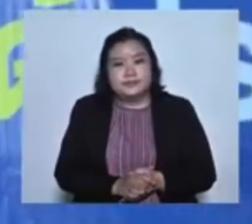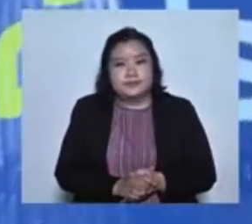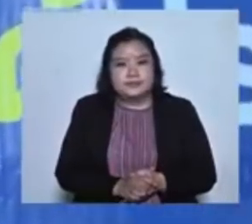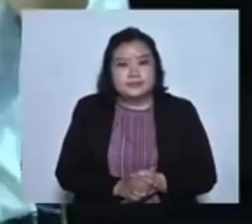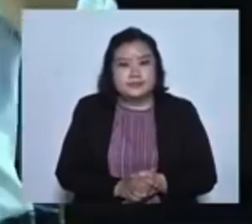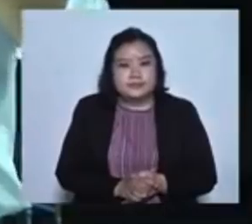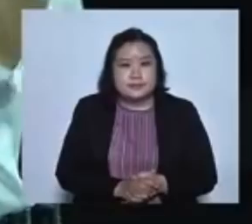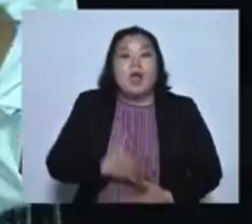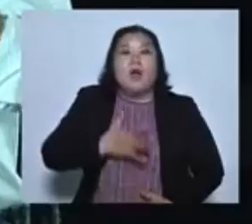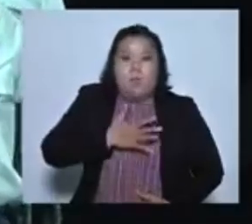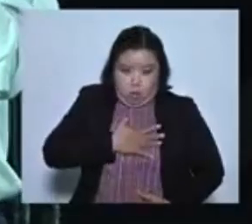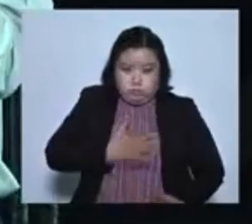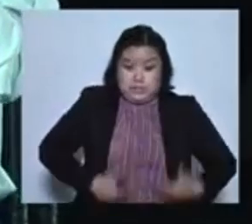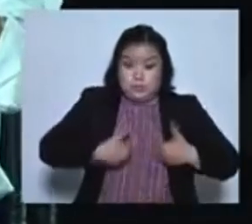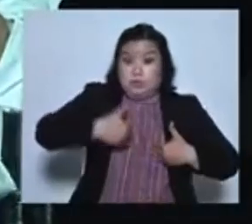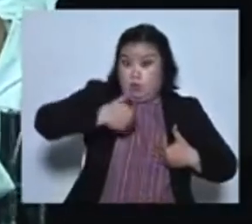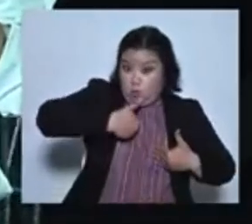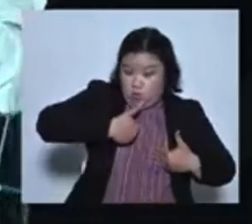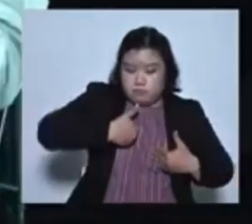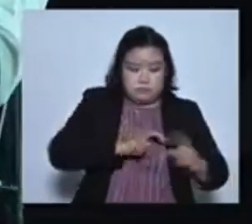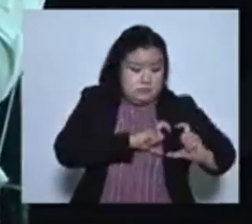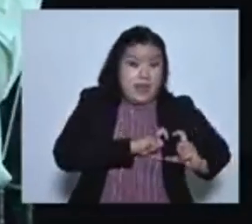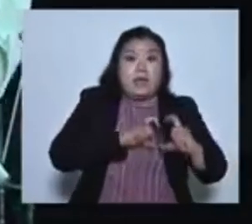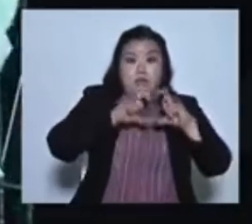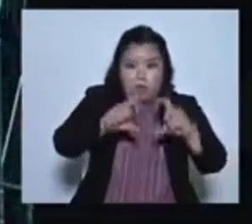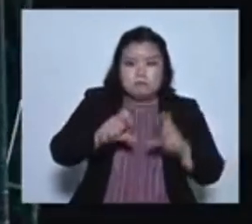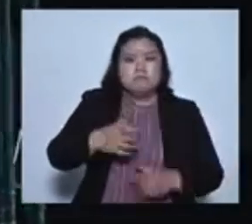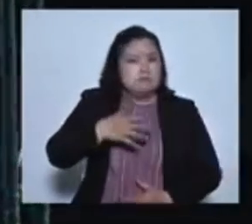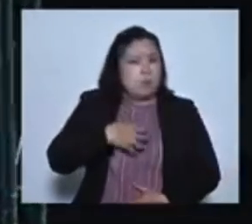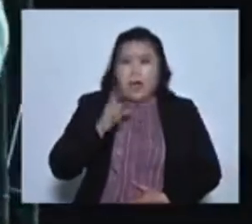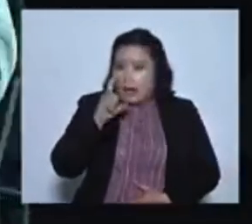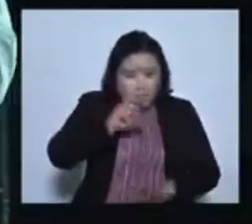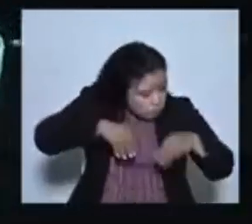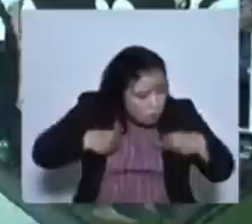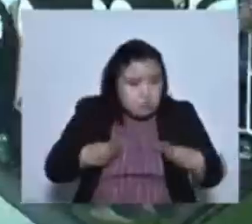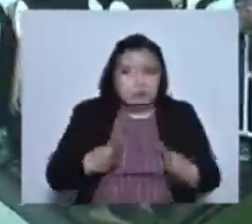ผมให้ท่านทั้งชีวิตและจิตใจผมจะยอมตายเพื่อแผ่นดินผืน